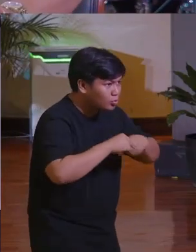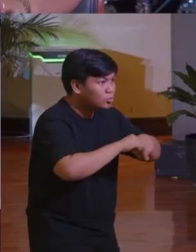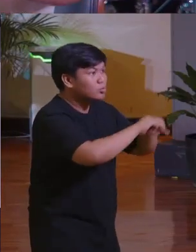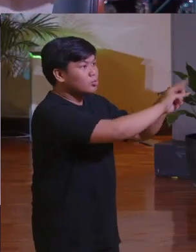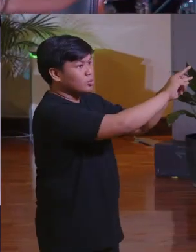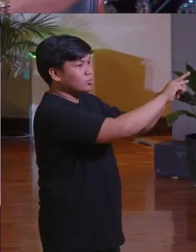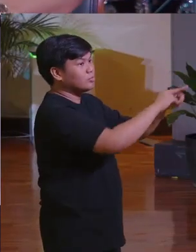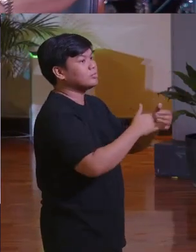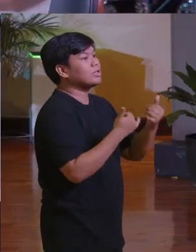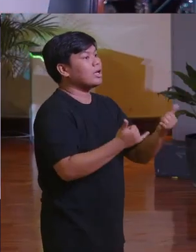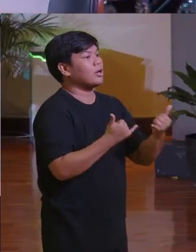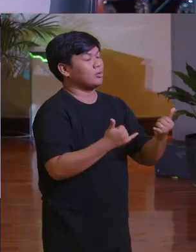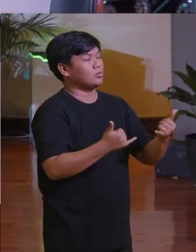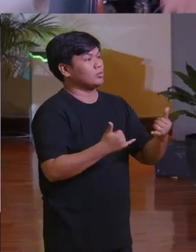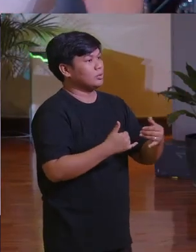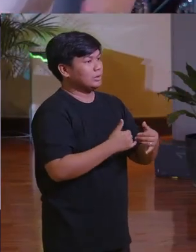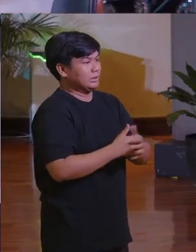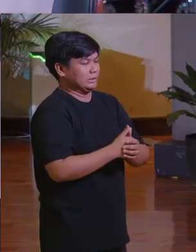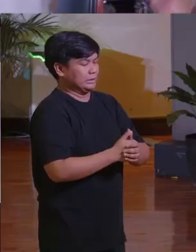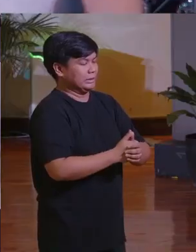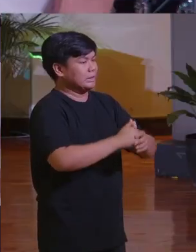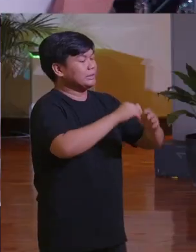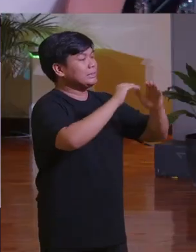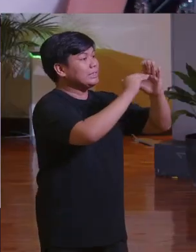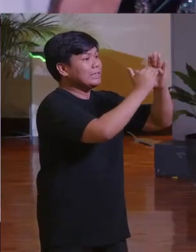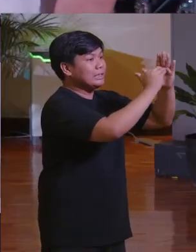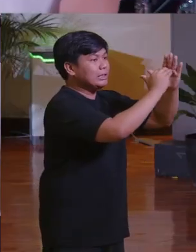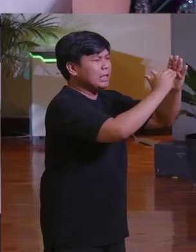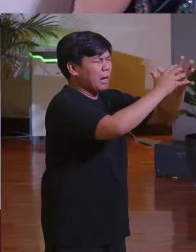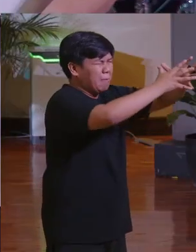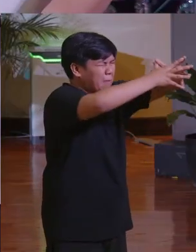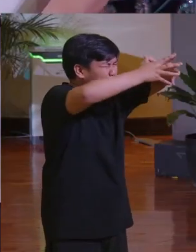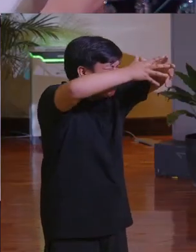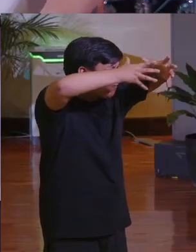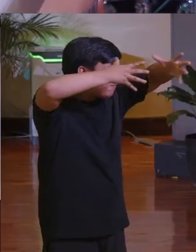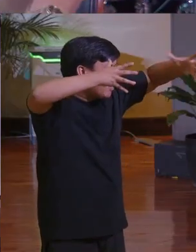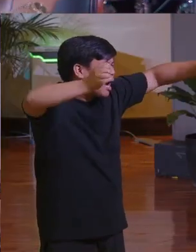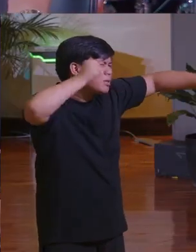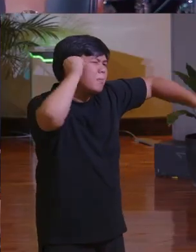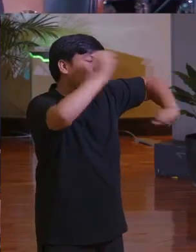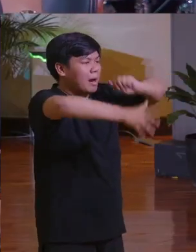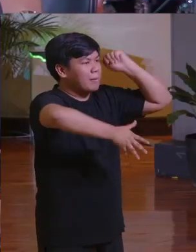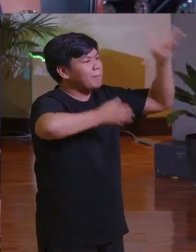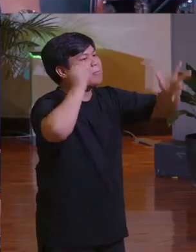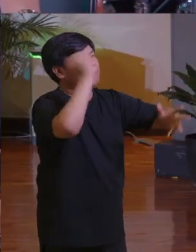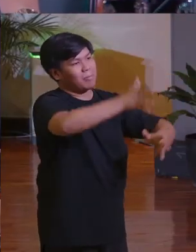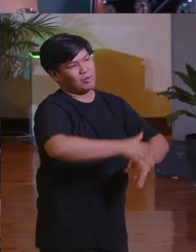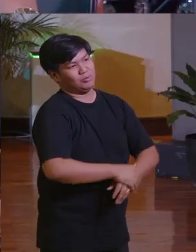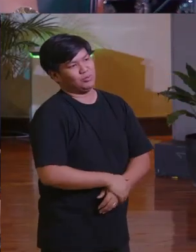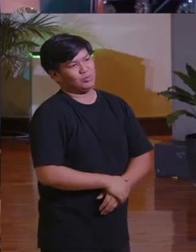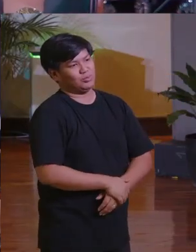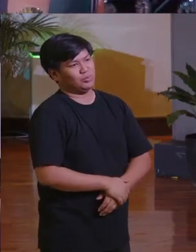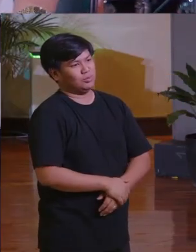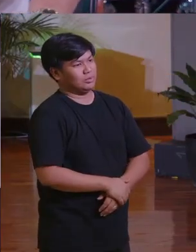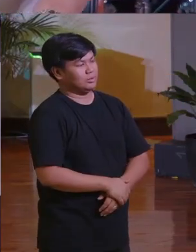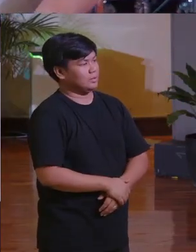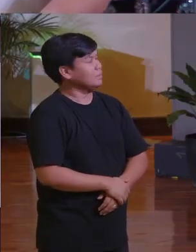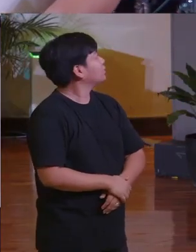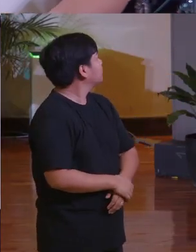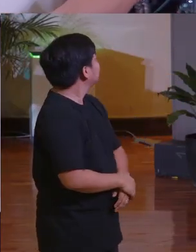of the Lord. Now Nineveh was an exceedingly great city." So sa chapter 1, great city